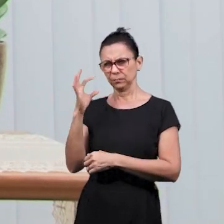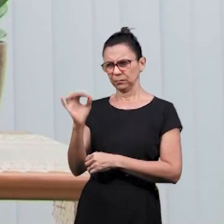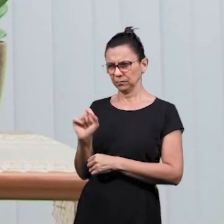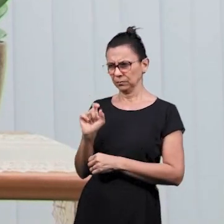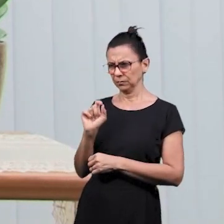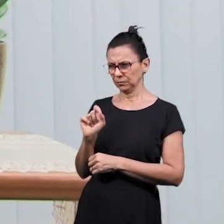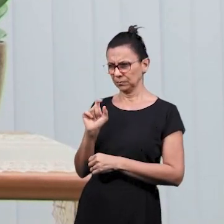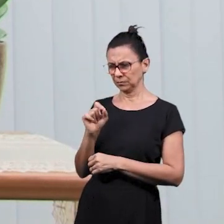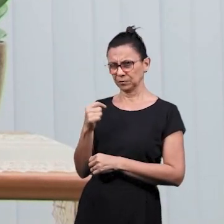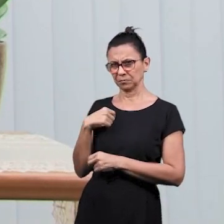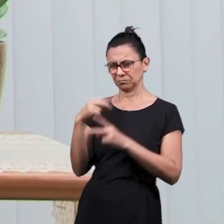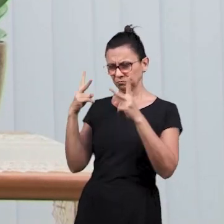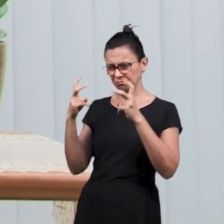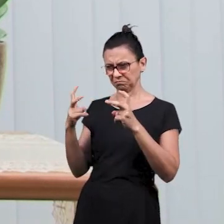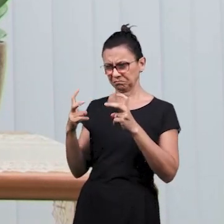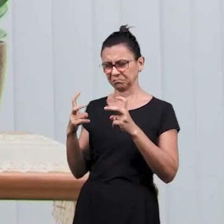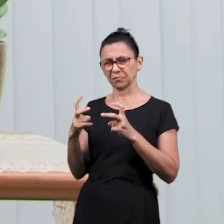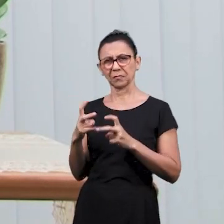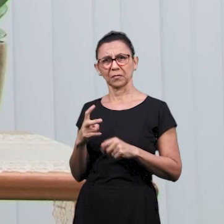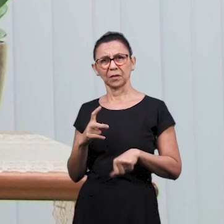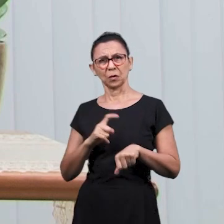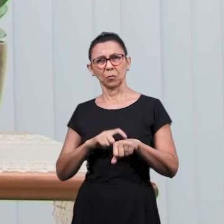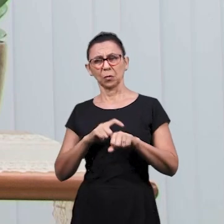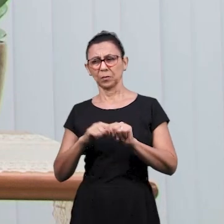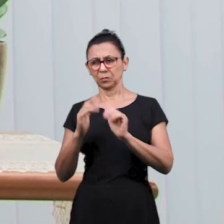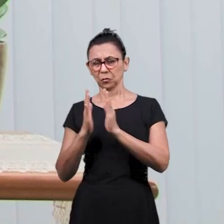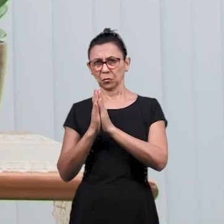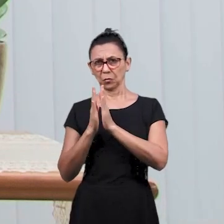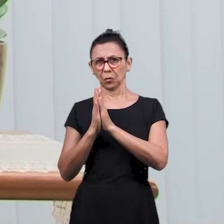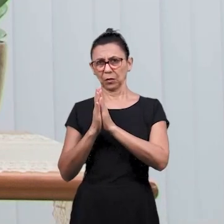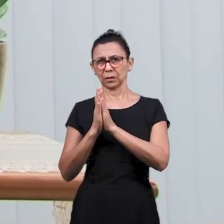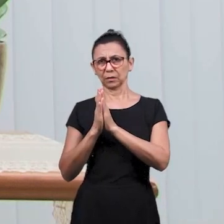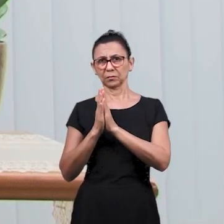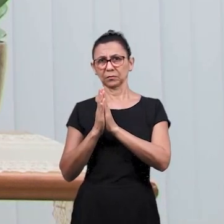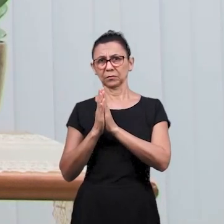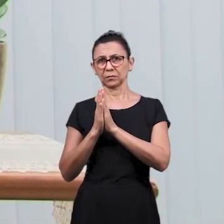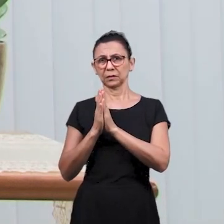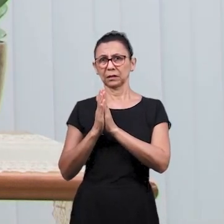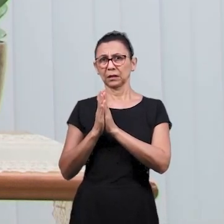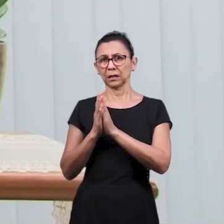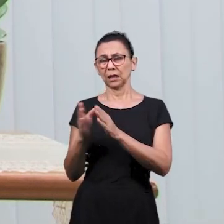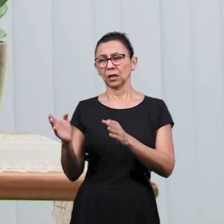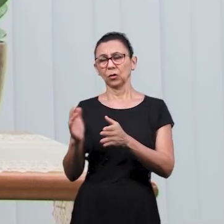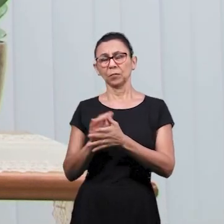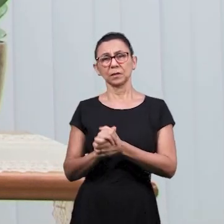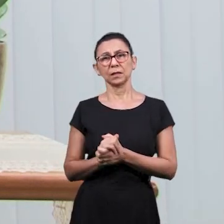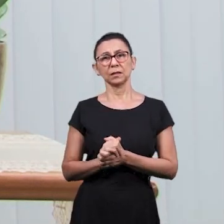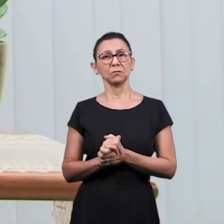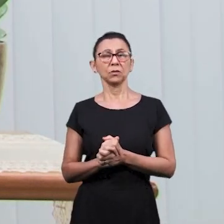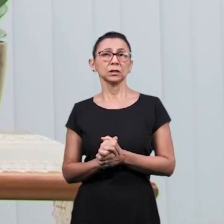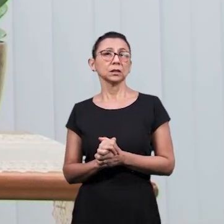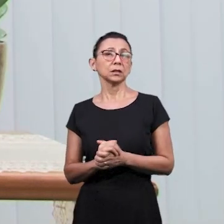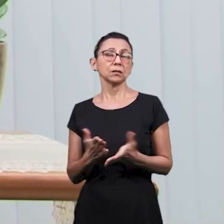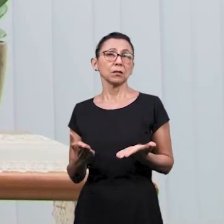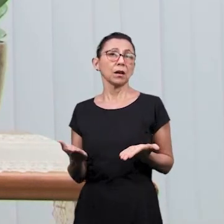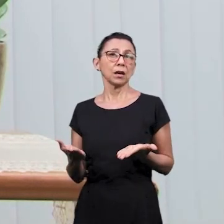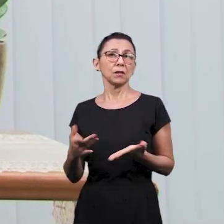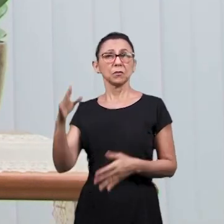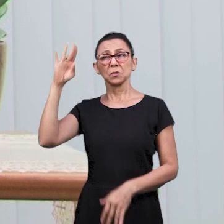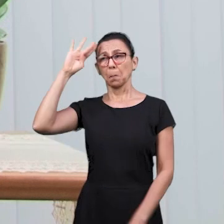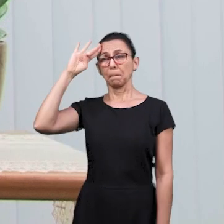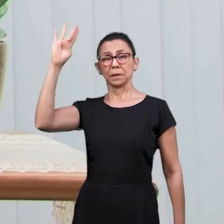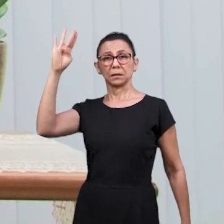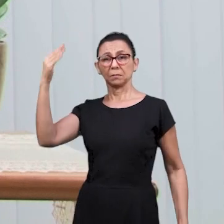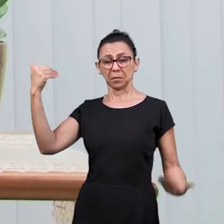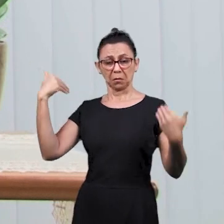что сделал Петр, это когда он в своей молитве он поставил себя и